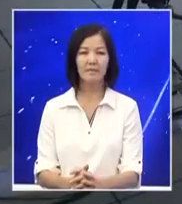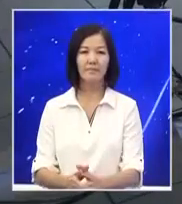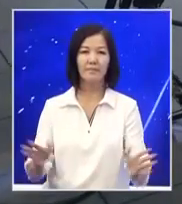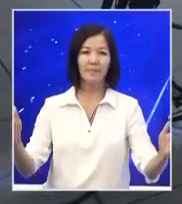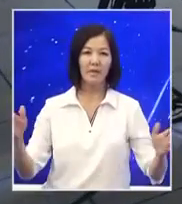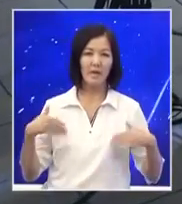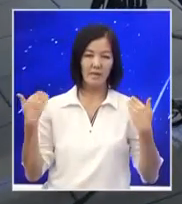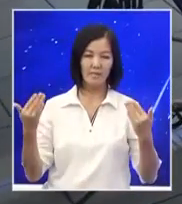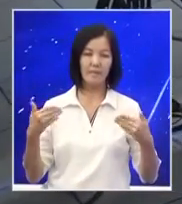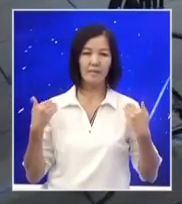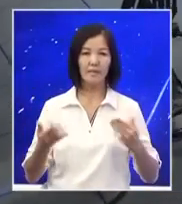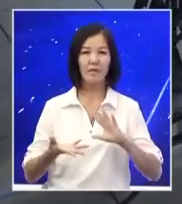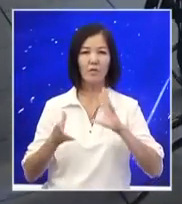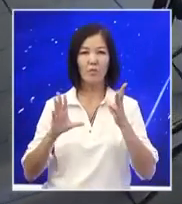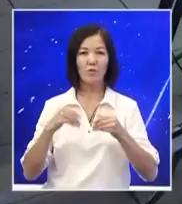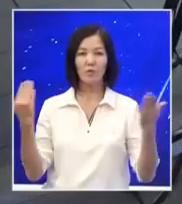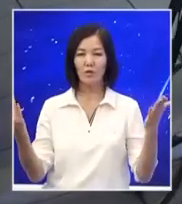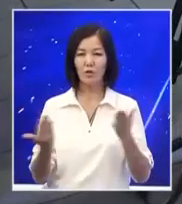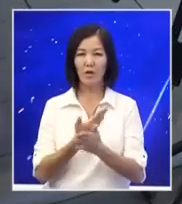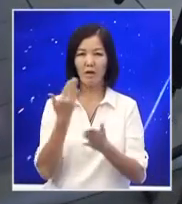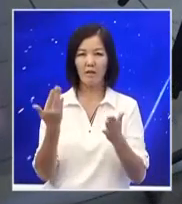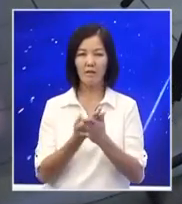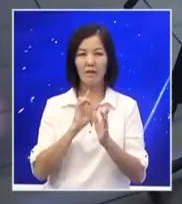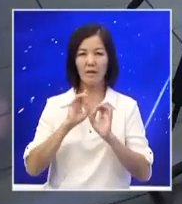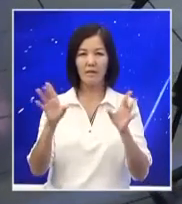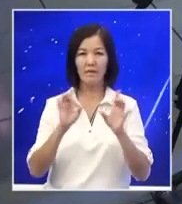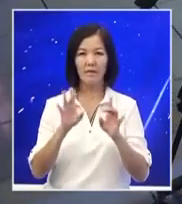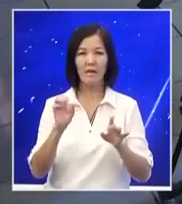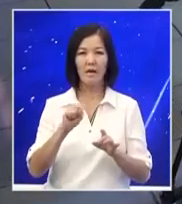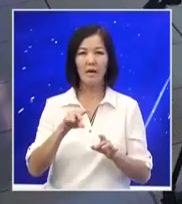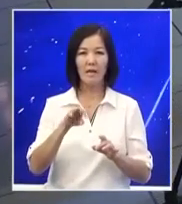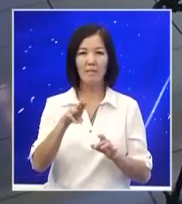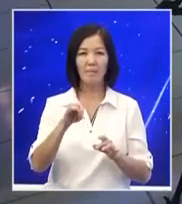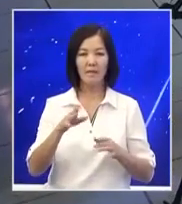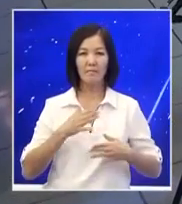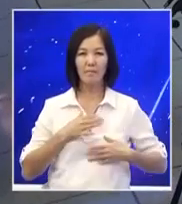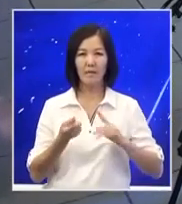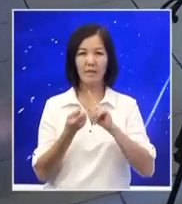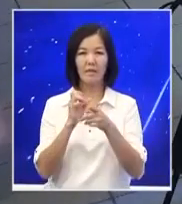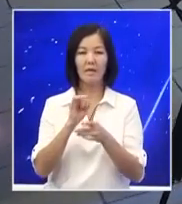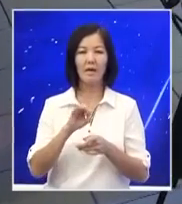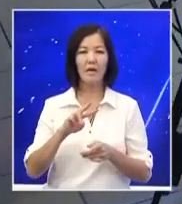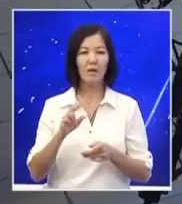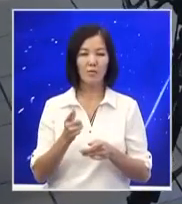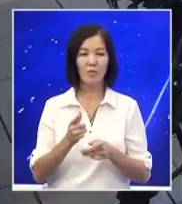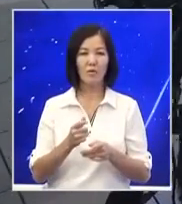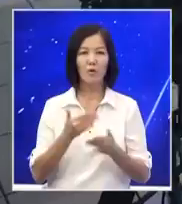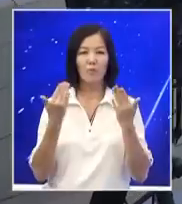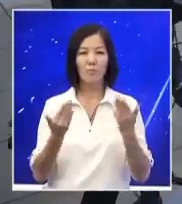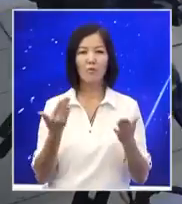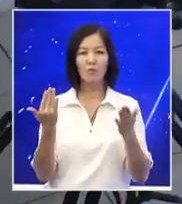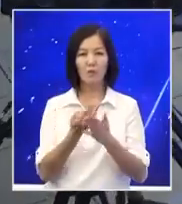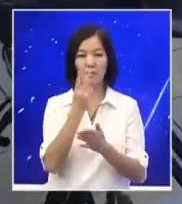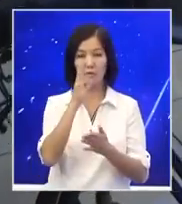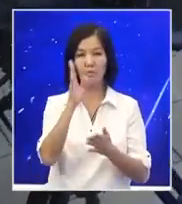Ассаламу алейкум, қадірменді көрермен, тікелей эфирде қорытынды жаңалықтар. Студияда Алмат Хамид, сурдо аудармада Айгүл Жұмашқызы.